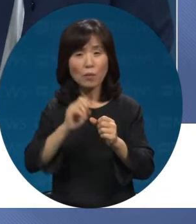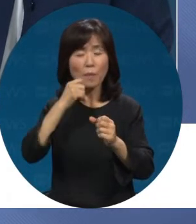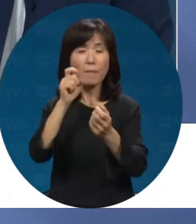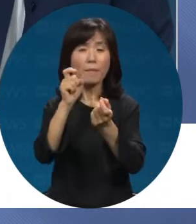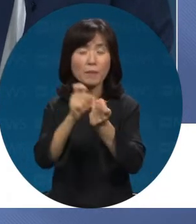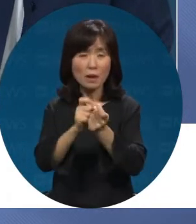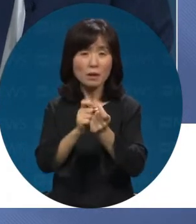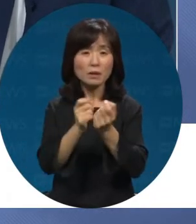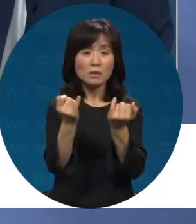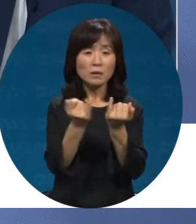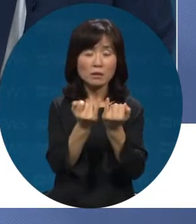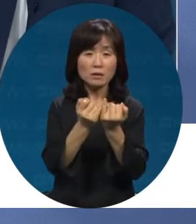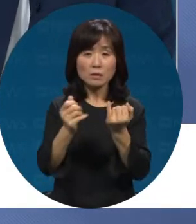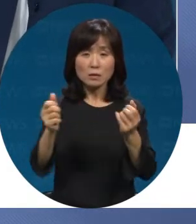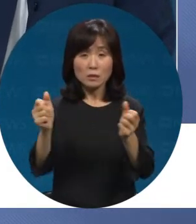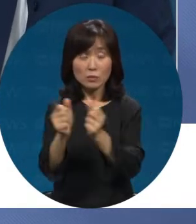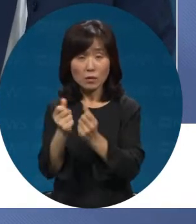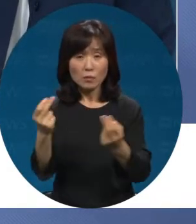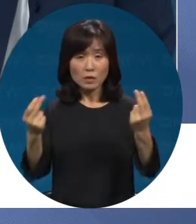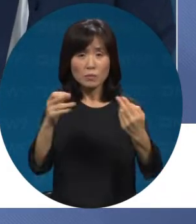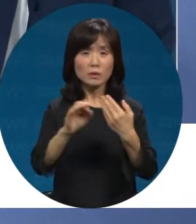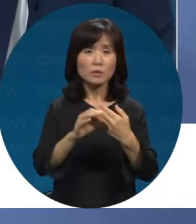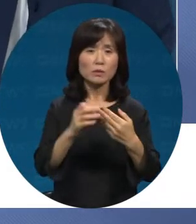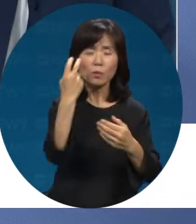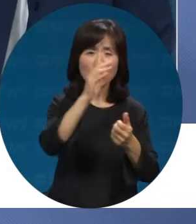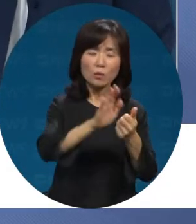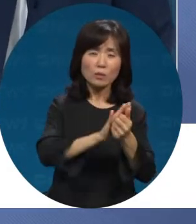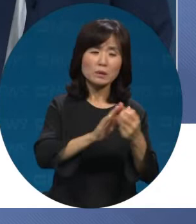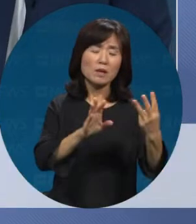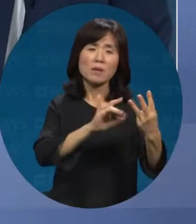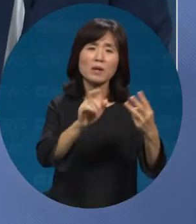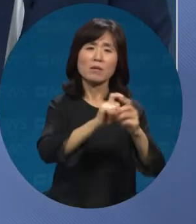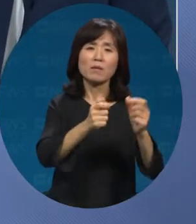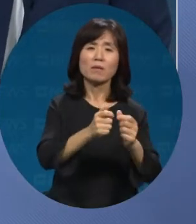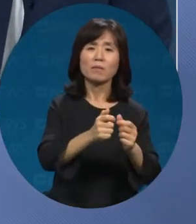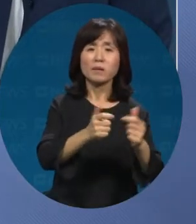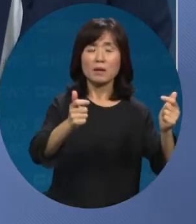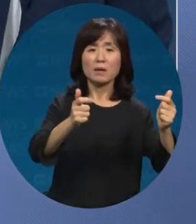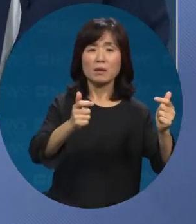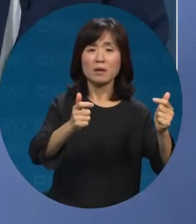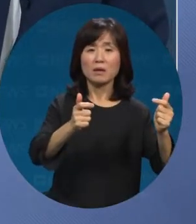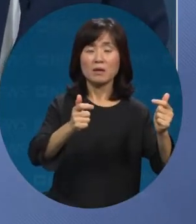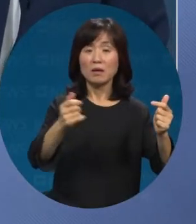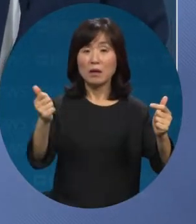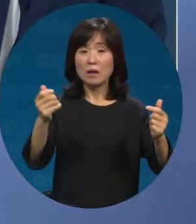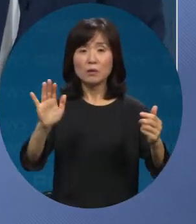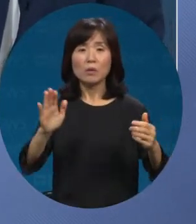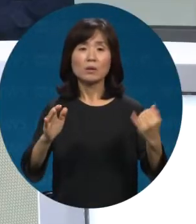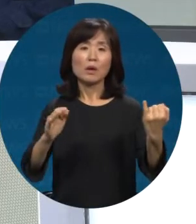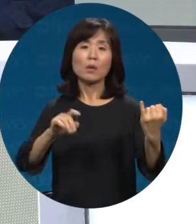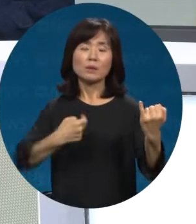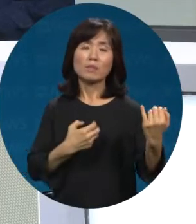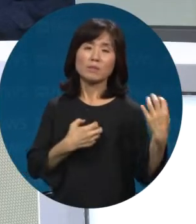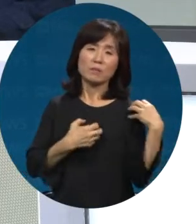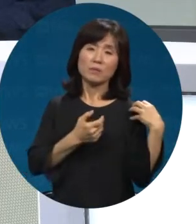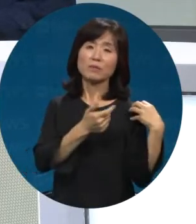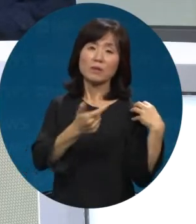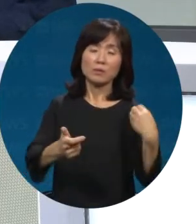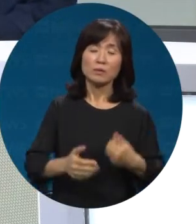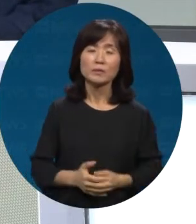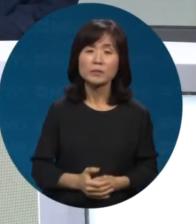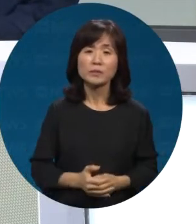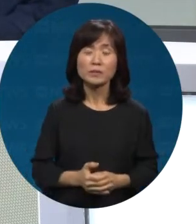3배 정도 더 늘어났고 또 이거를 혼자 부담해야 됐다 이런 분들이 많았습니다 기후